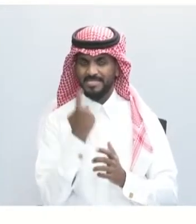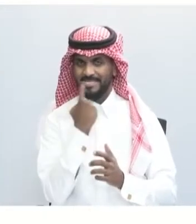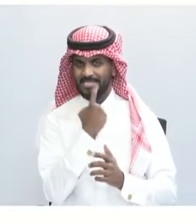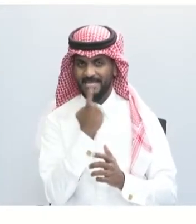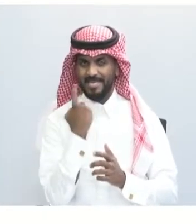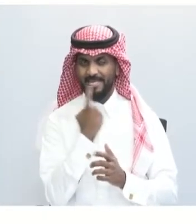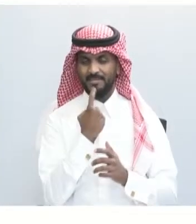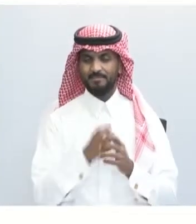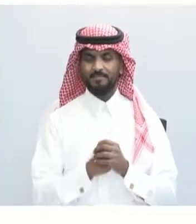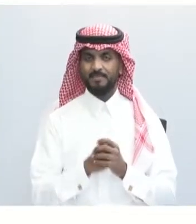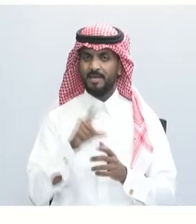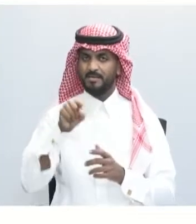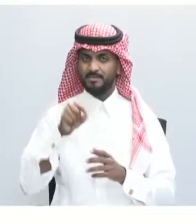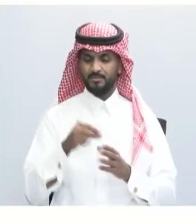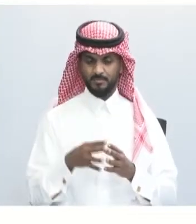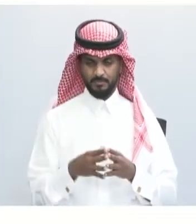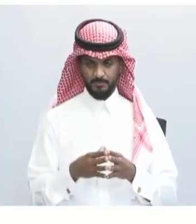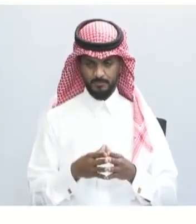اسنانه احسنتم